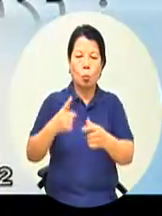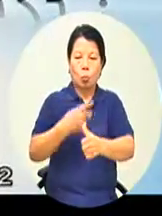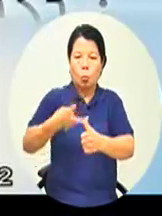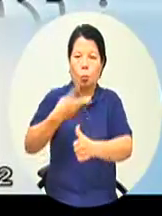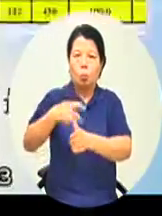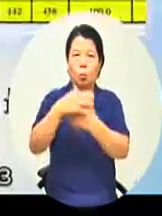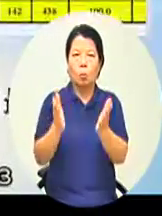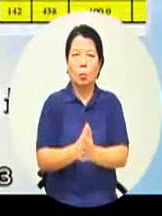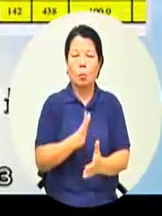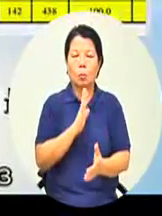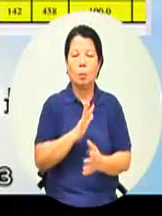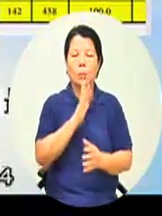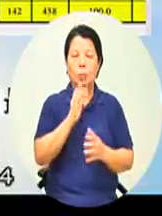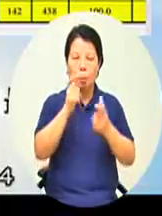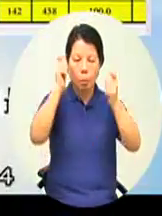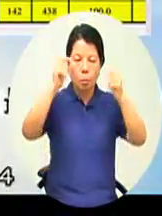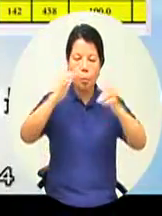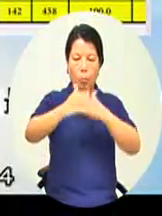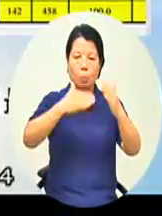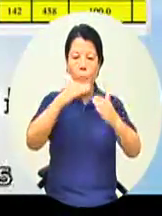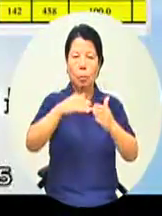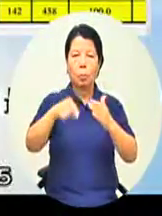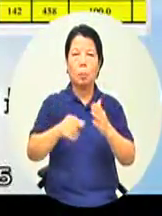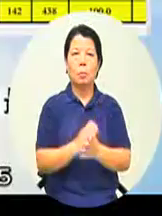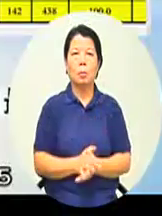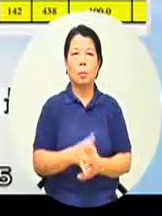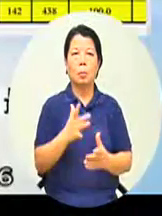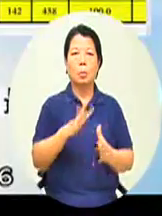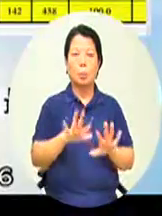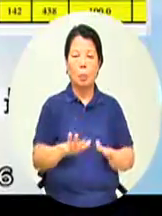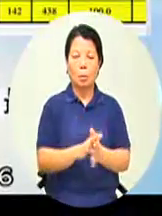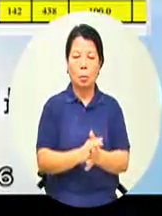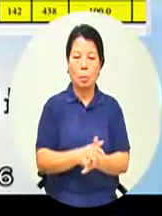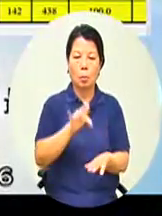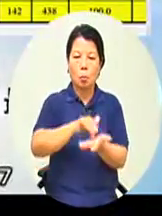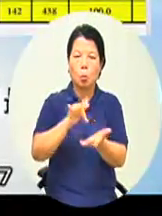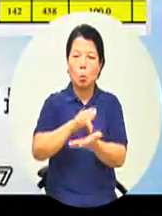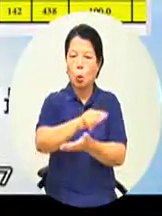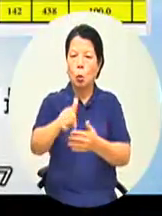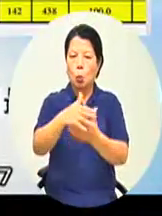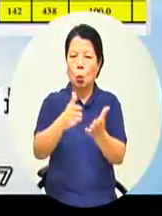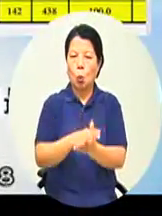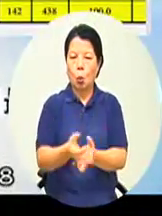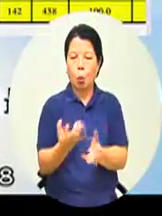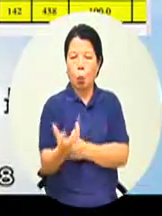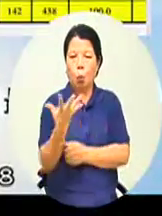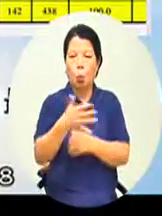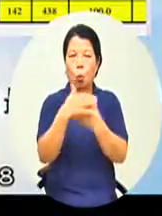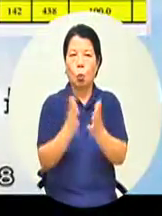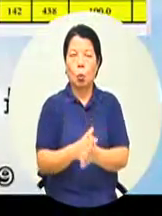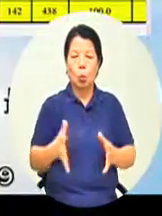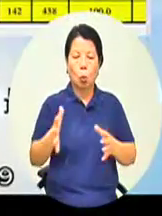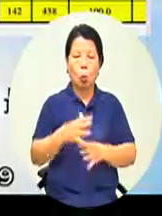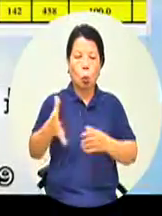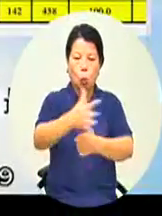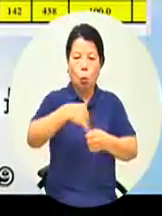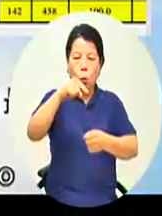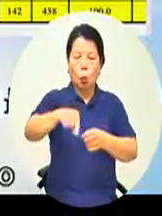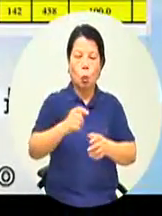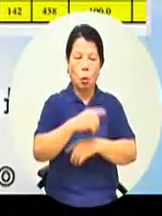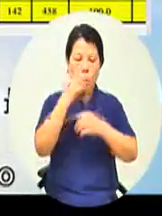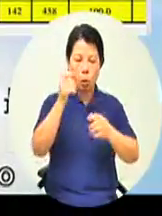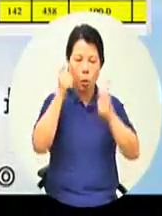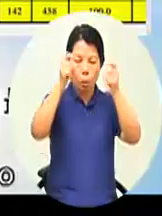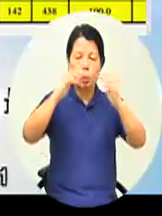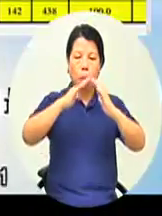个校园毒品的状况其实也非常的严重。那我所拿到的资料是全国性的资料，那在这里面并不能看出高雄市的